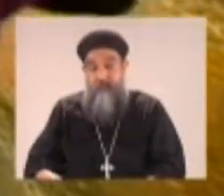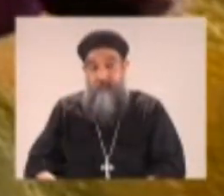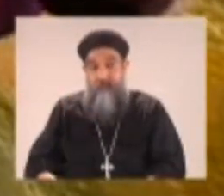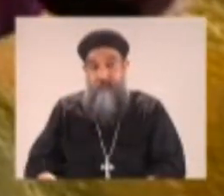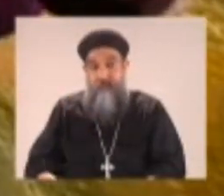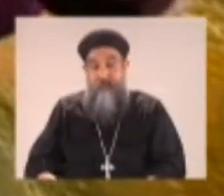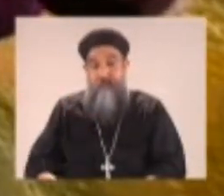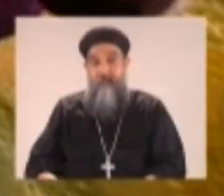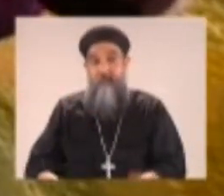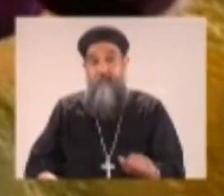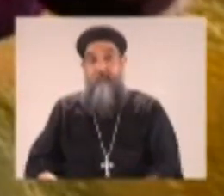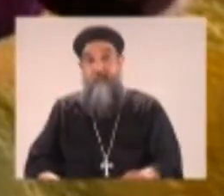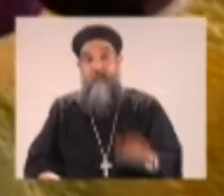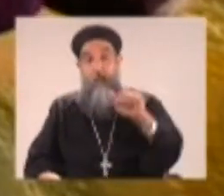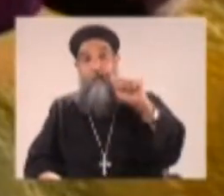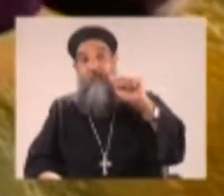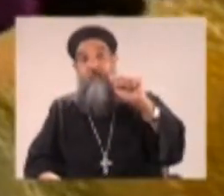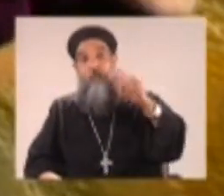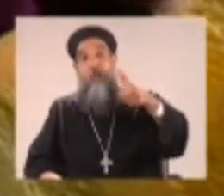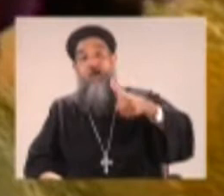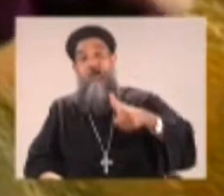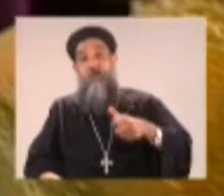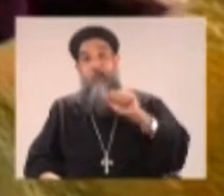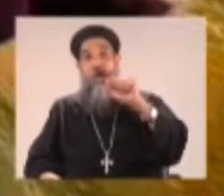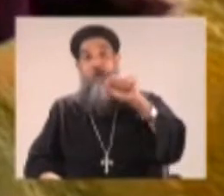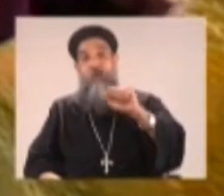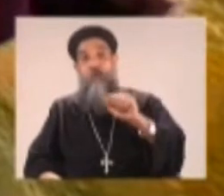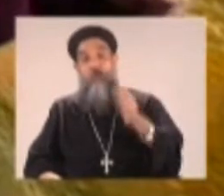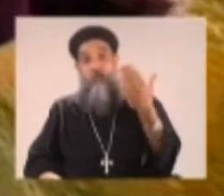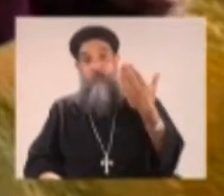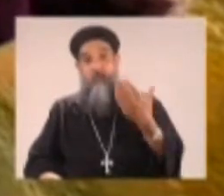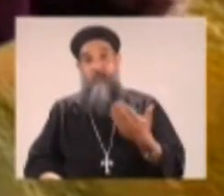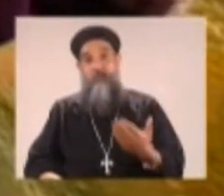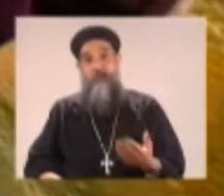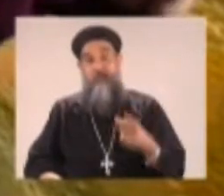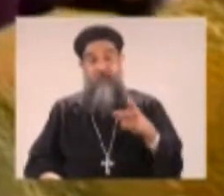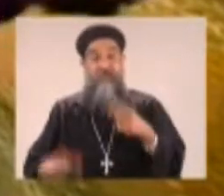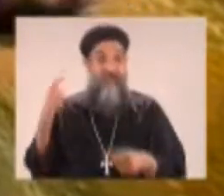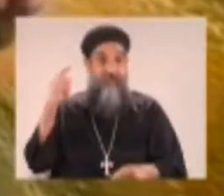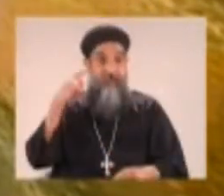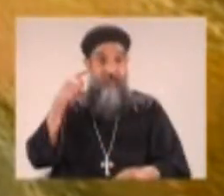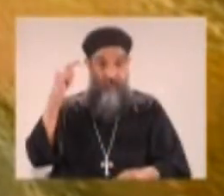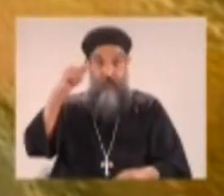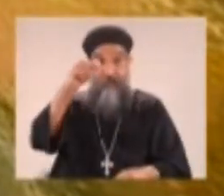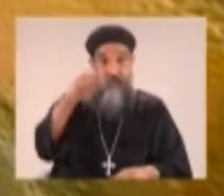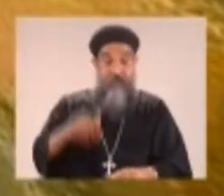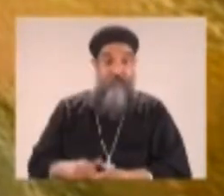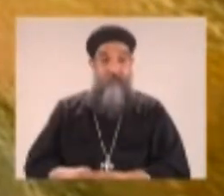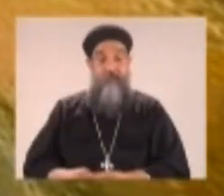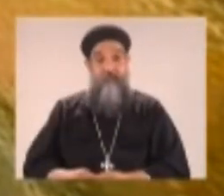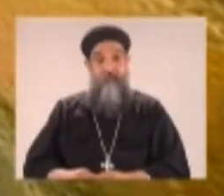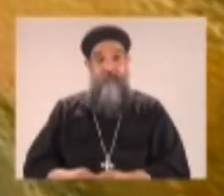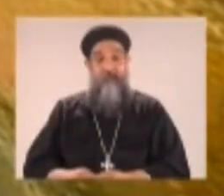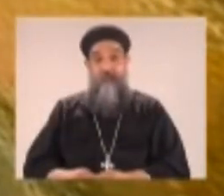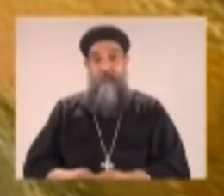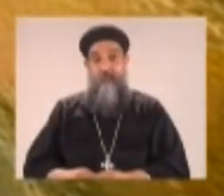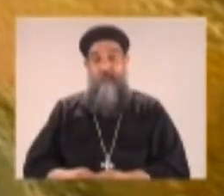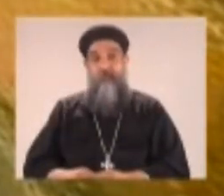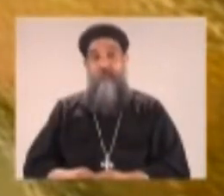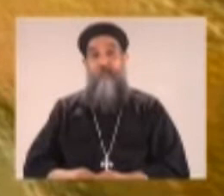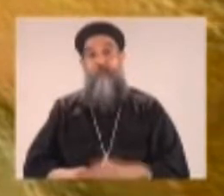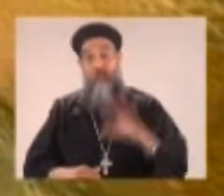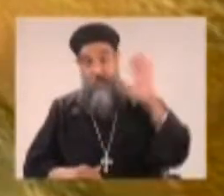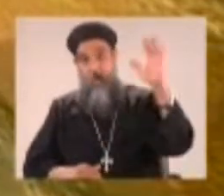مانو، أنت هنا؟ مانو، أنت سمعني؟ أنا جاي، أنا جاي.